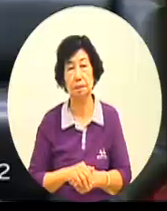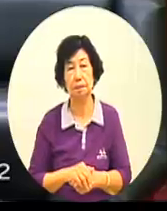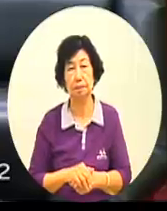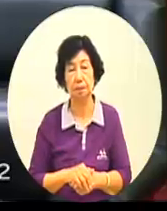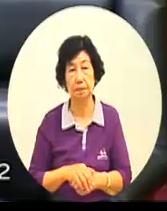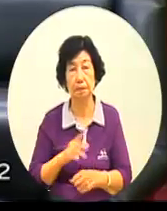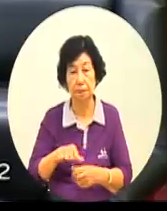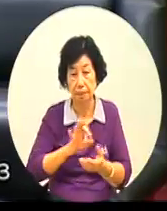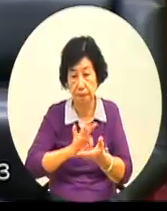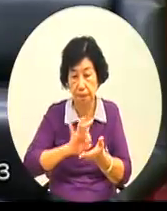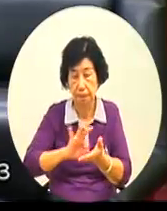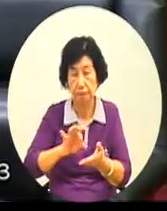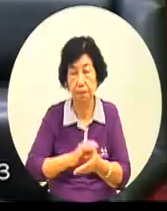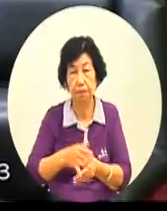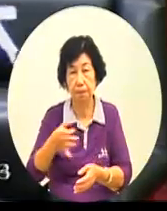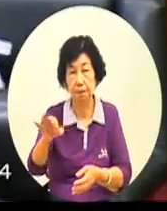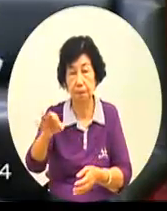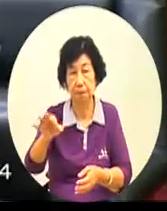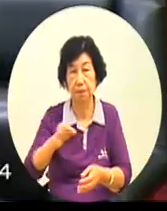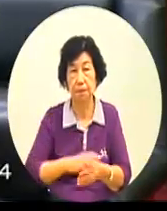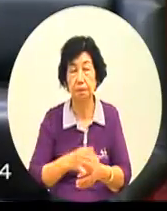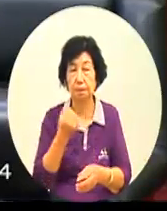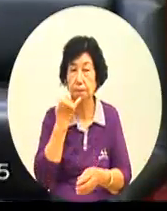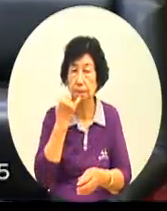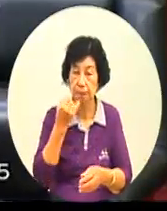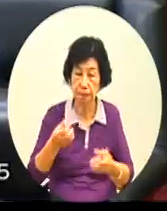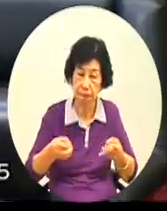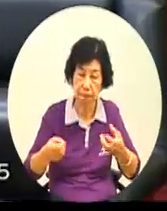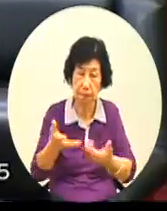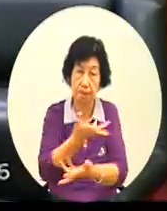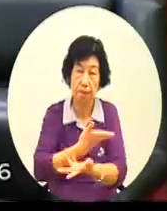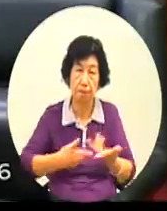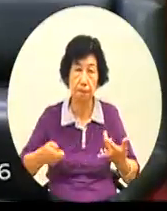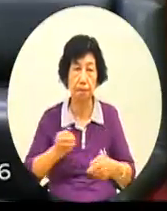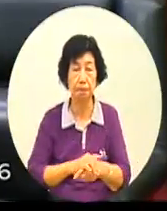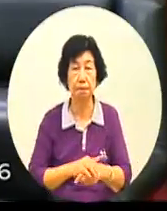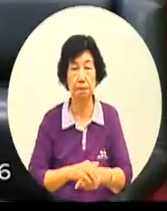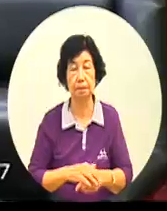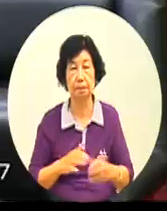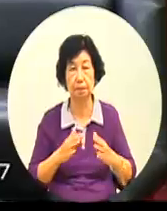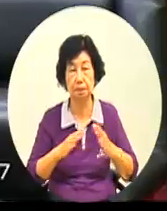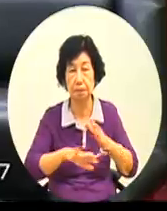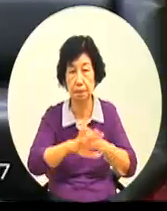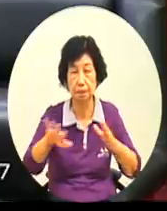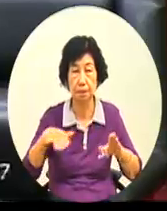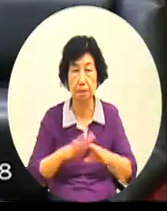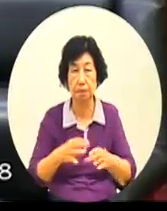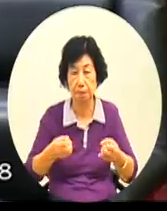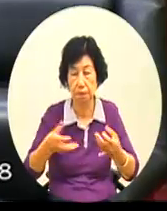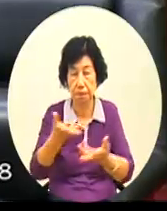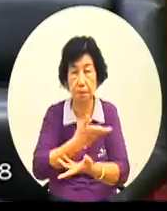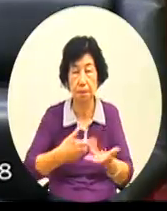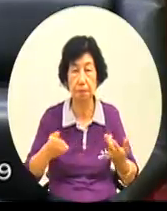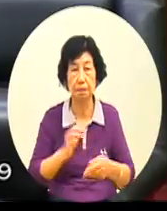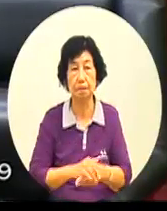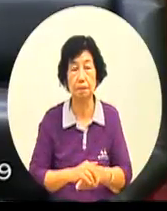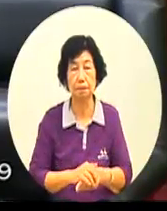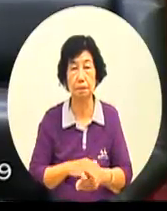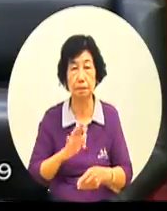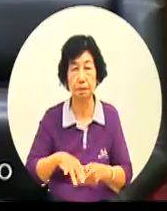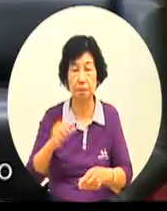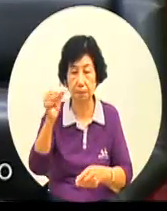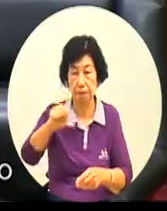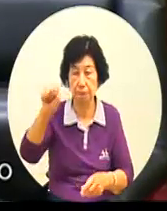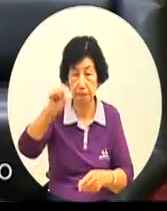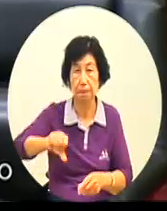我有讲过了，这是我们可以谈的，这是我们家里可以谈的。我讲过了，明明是5000万，